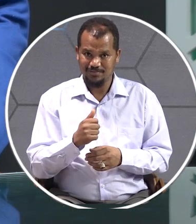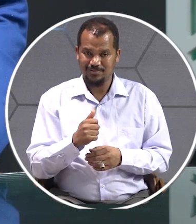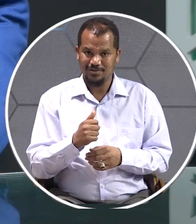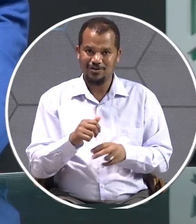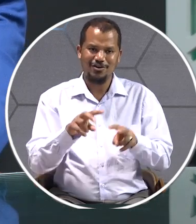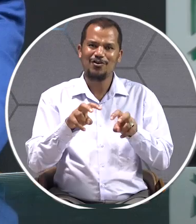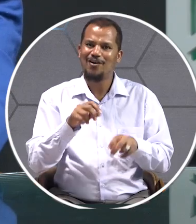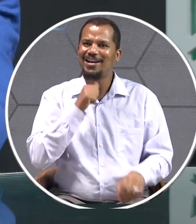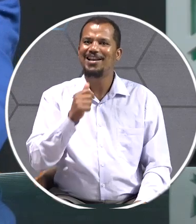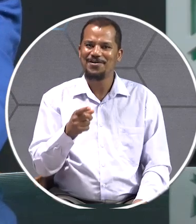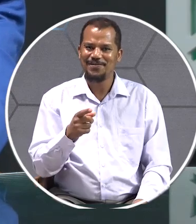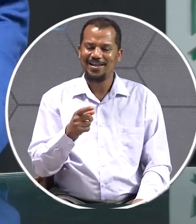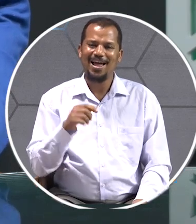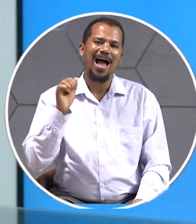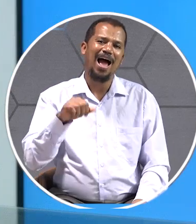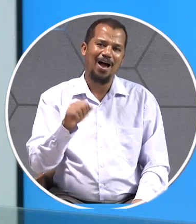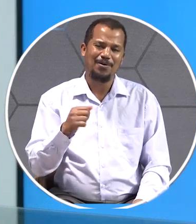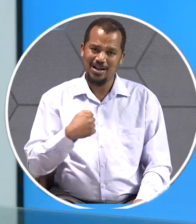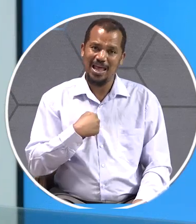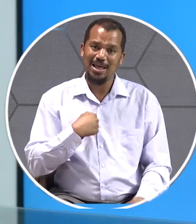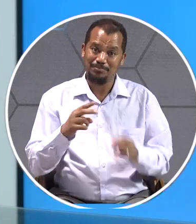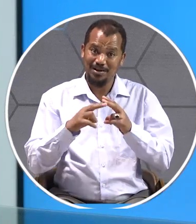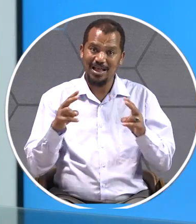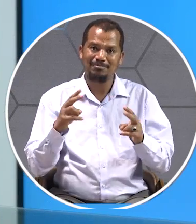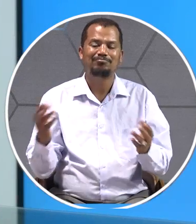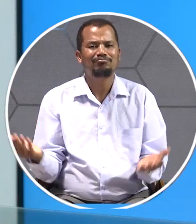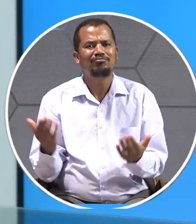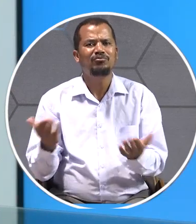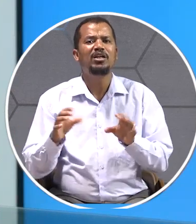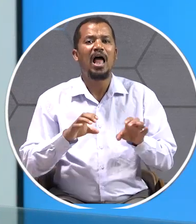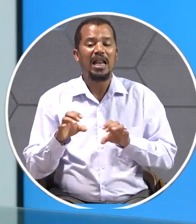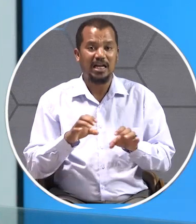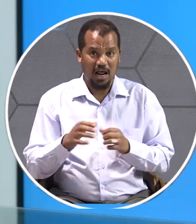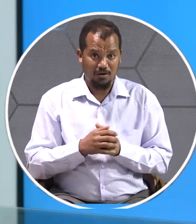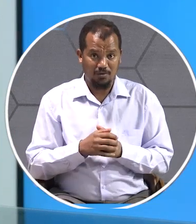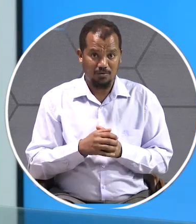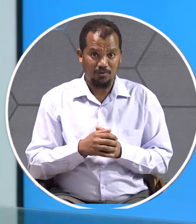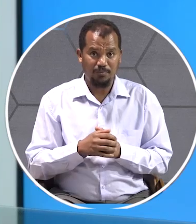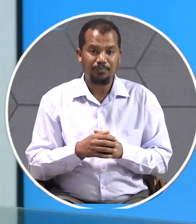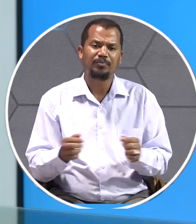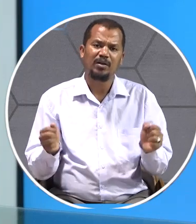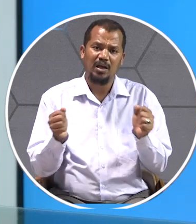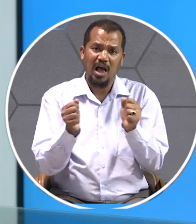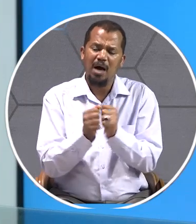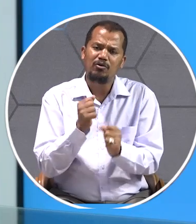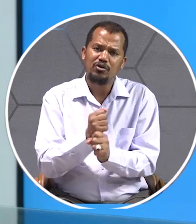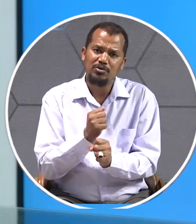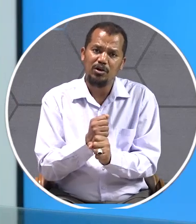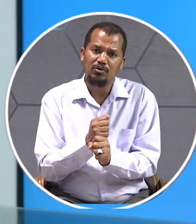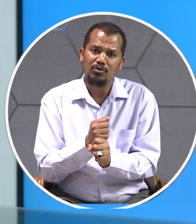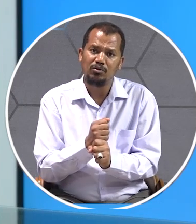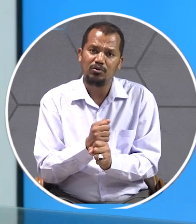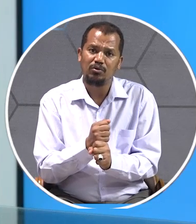አዎ፣ ክፉ አይደለም። እኔ በጣም አፕሪሼት አደርጋለሁ አብሮኝ ከሚሰሩ